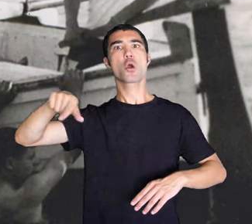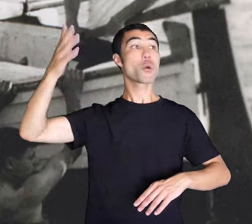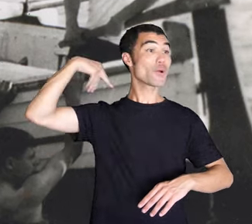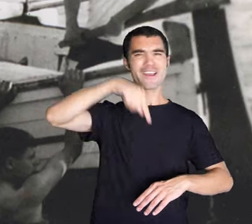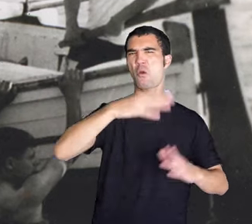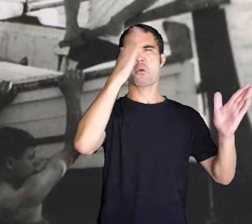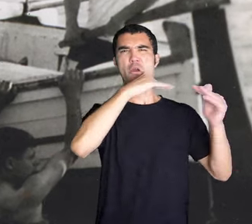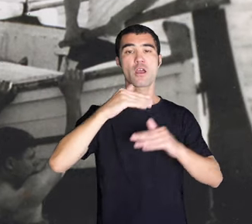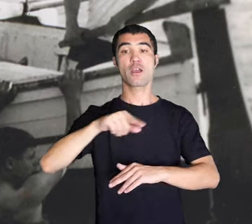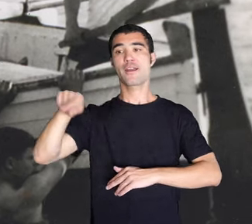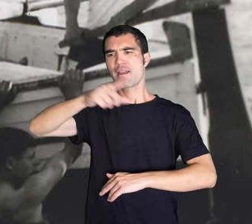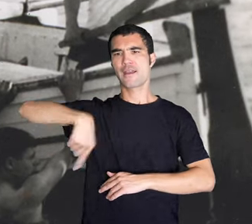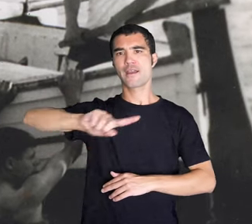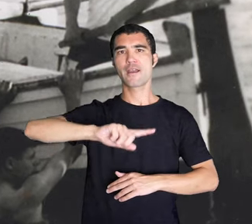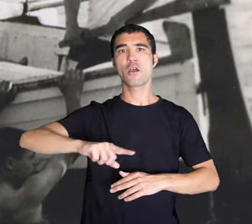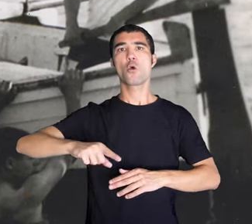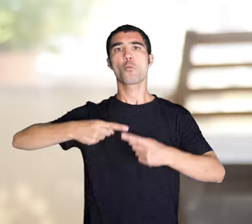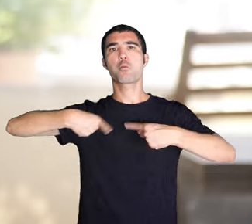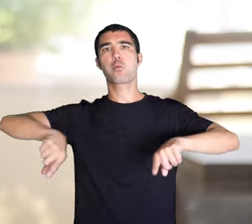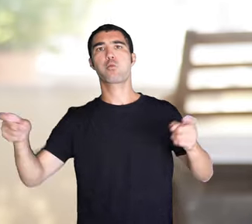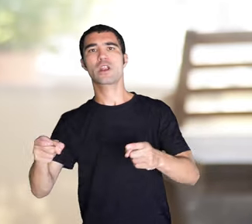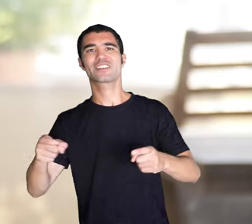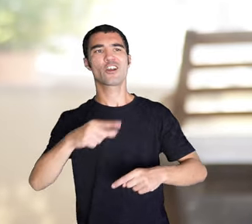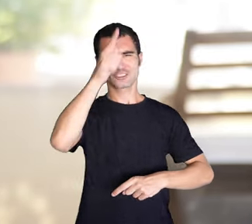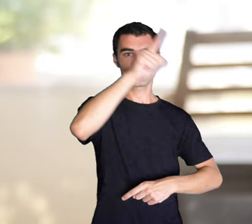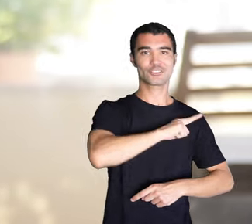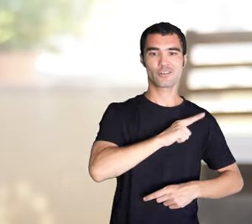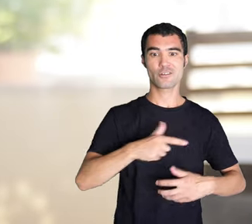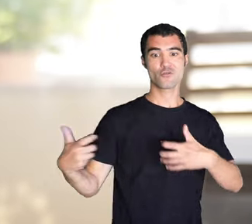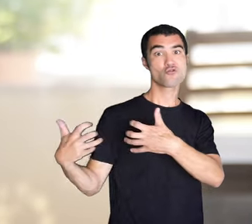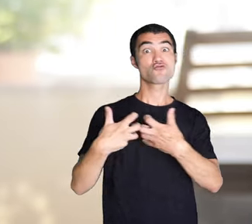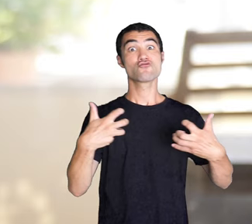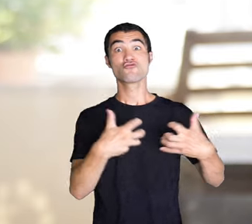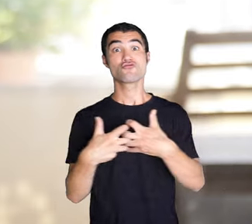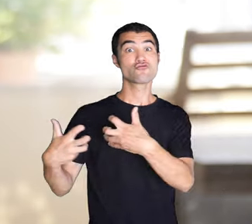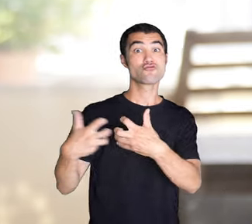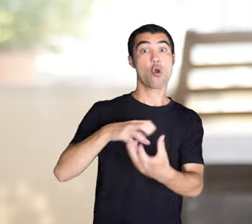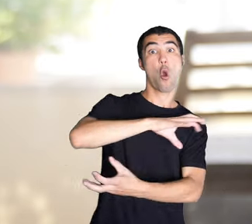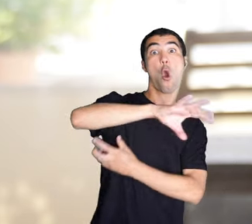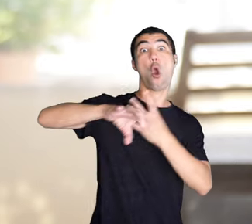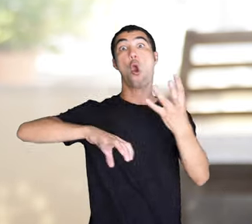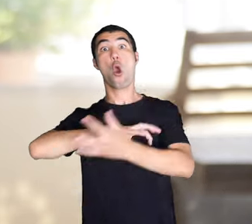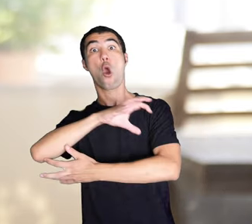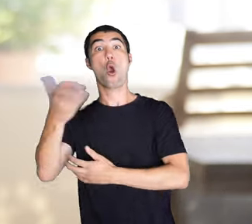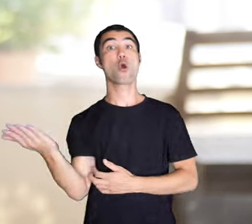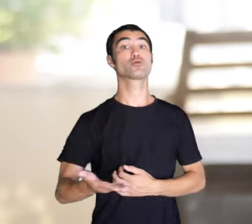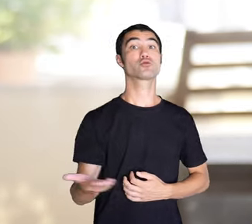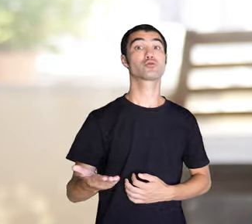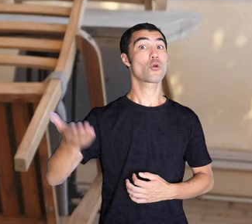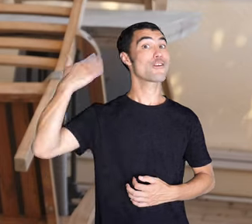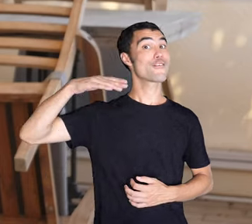I jugava esport contra la base. I hi va haver una broga, Altres comandants van